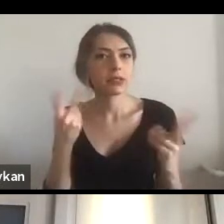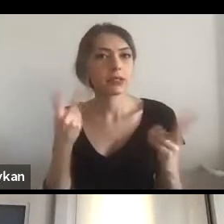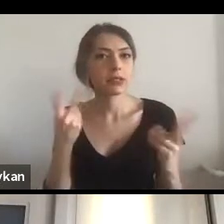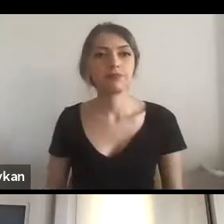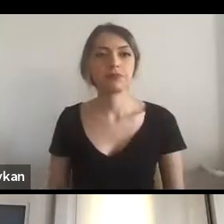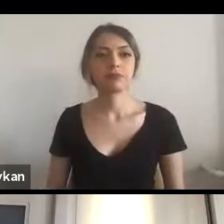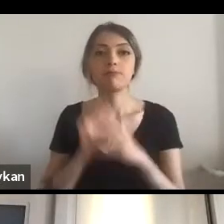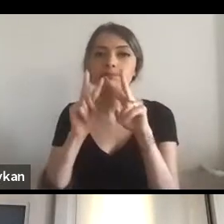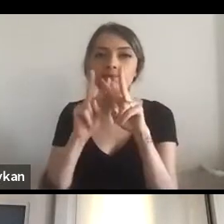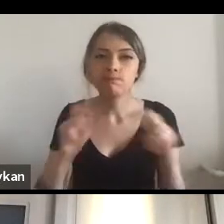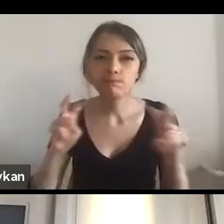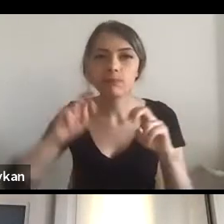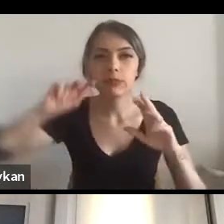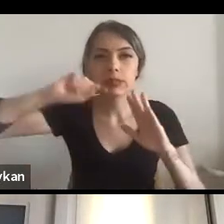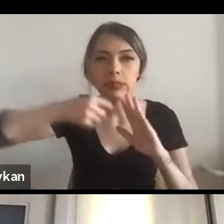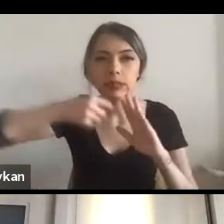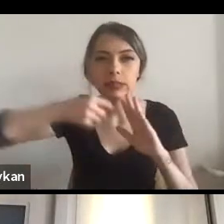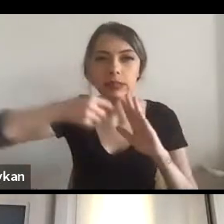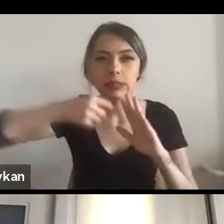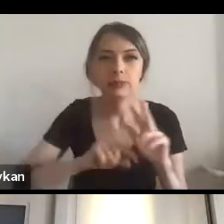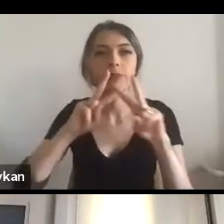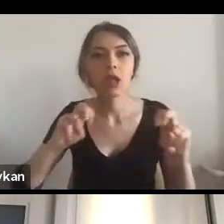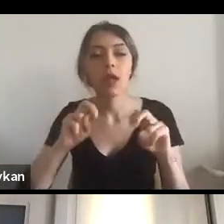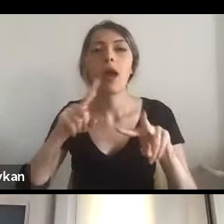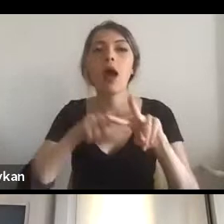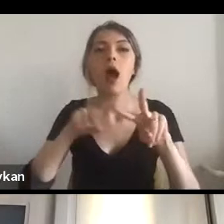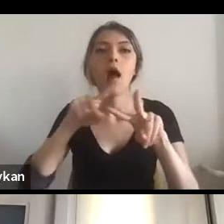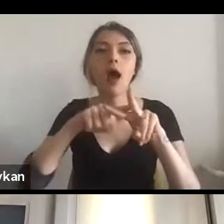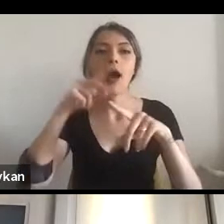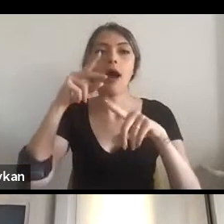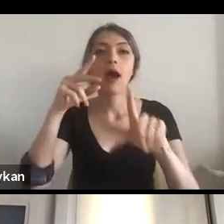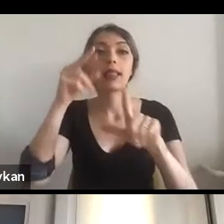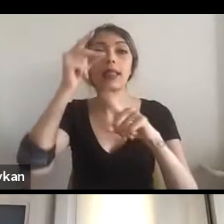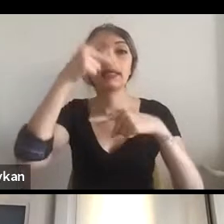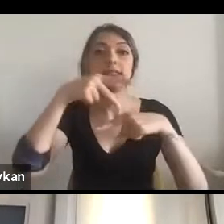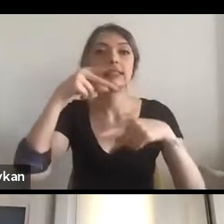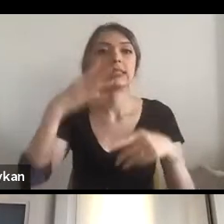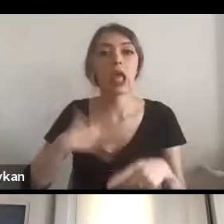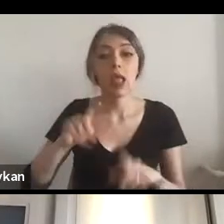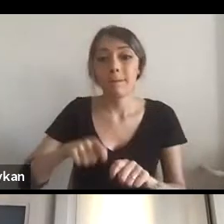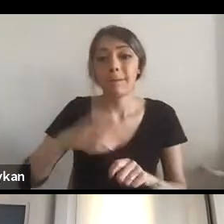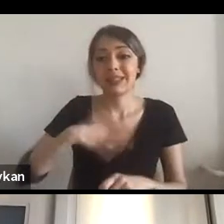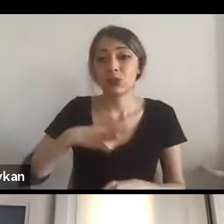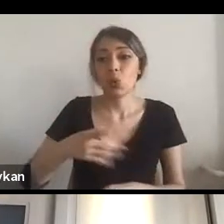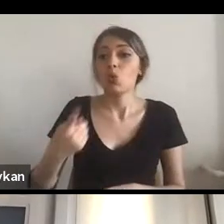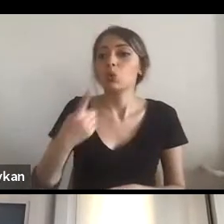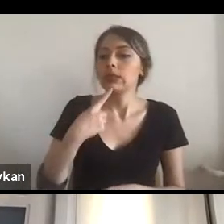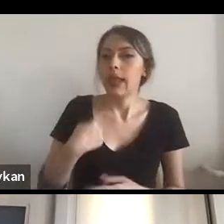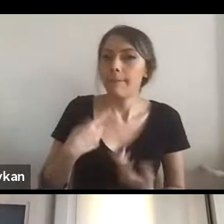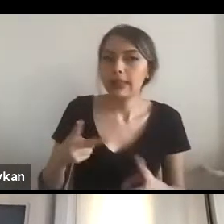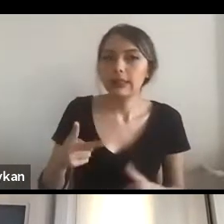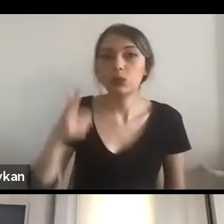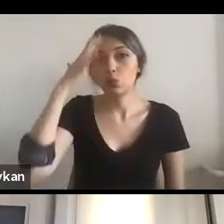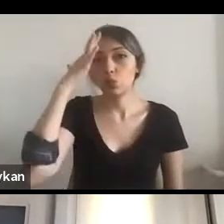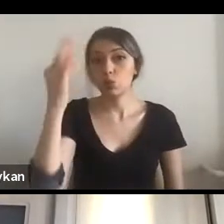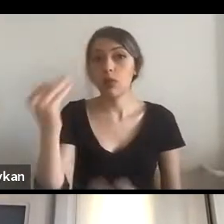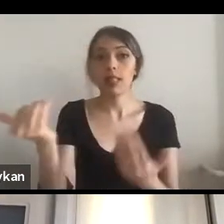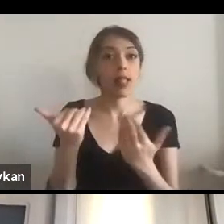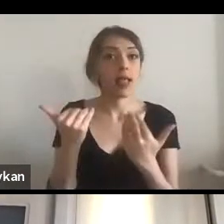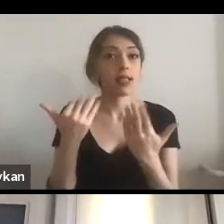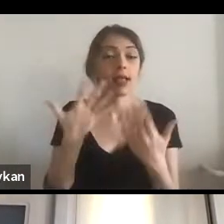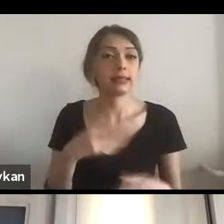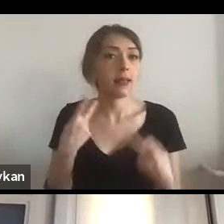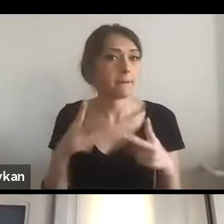Analiz yapılmasını istiyoruz diyebilirsiniz. Analiz için uzman desteği istenebilir.